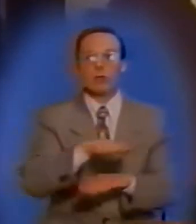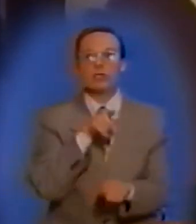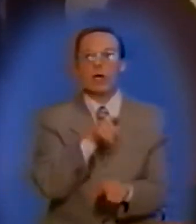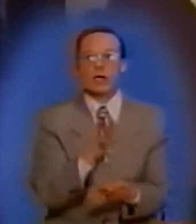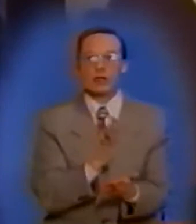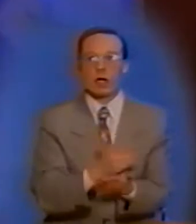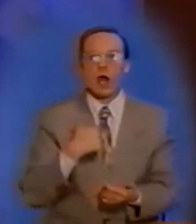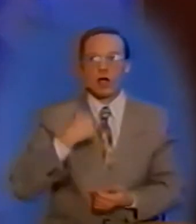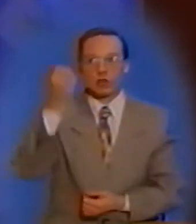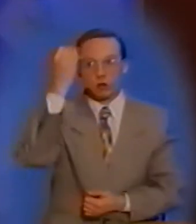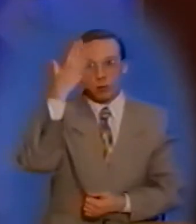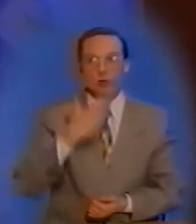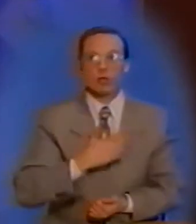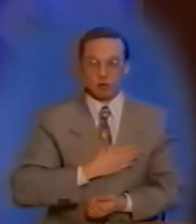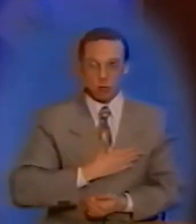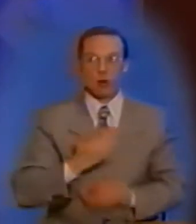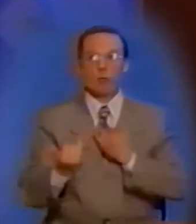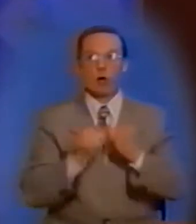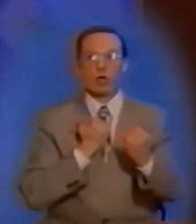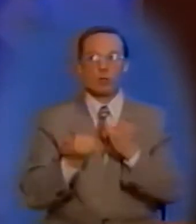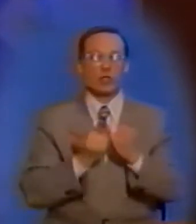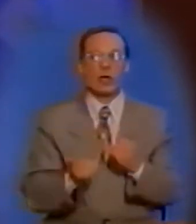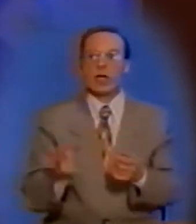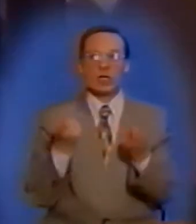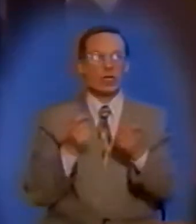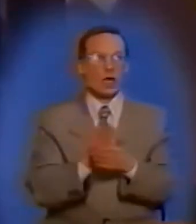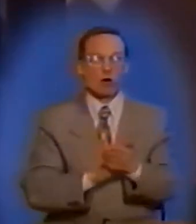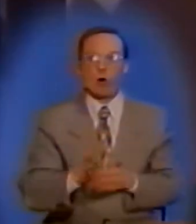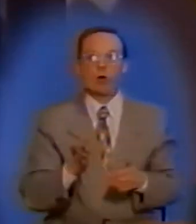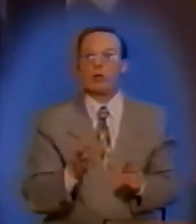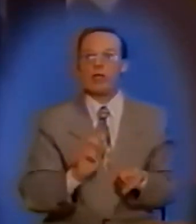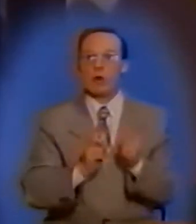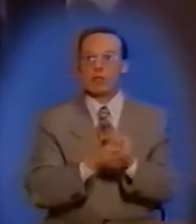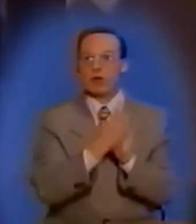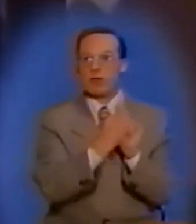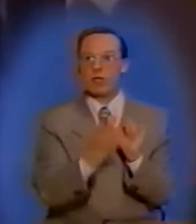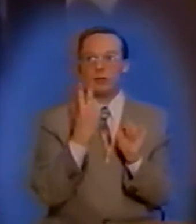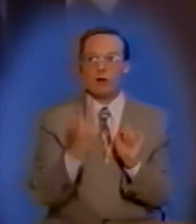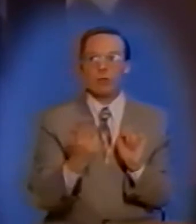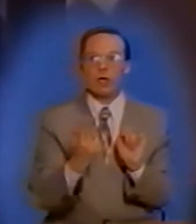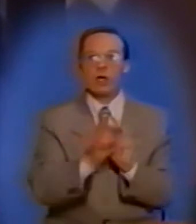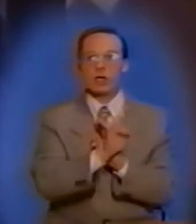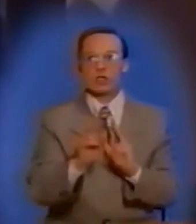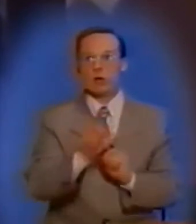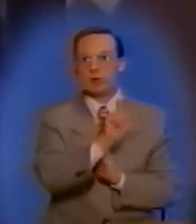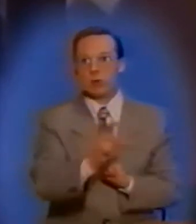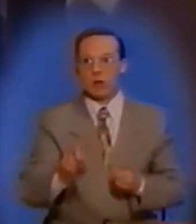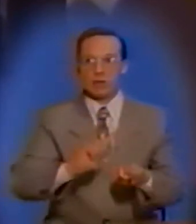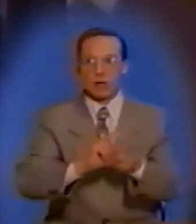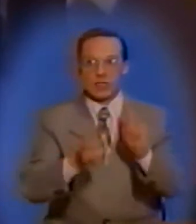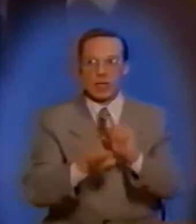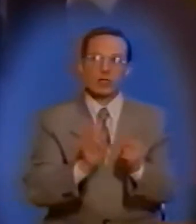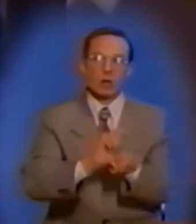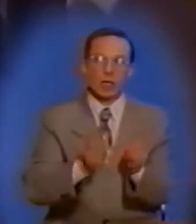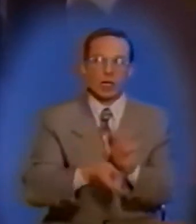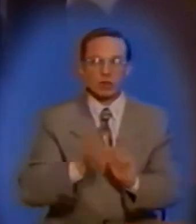Ne. Aš suprantu, kad mano pokalbės šiuo atžvilgiu nieko nepakeičia. Nu, gal vienam, dviem žmonėms kažkas pasikeis, kad pakeis